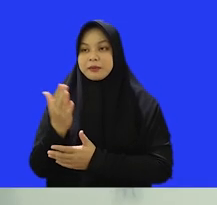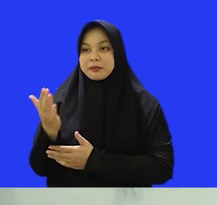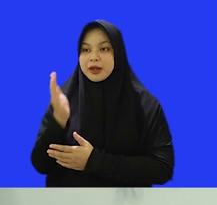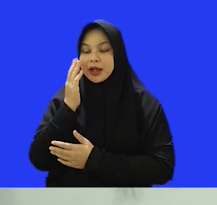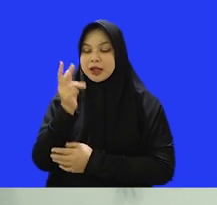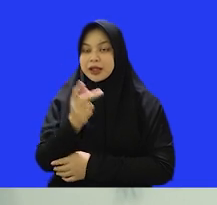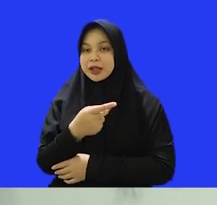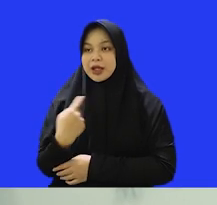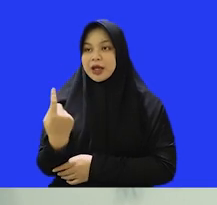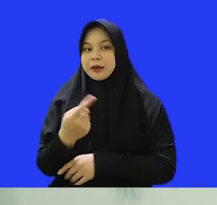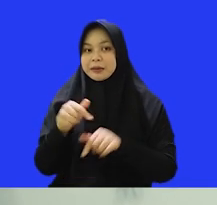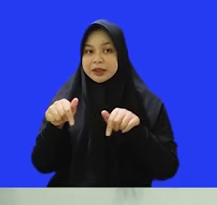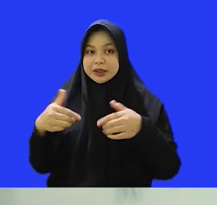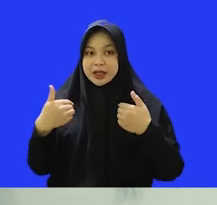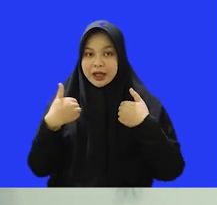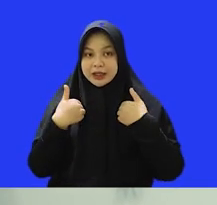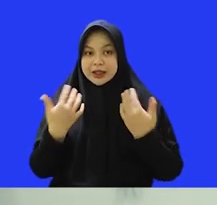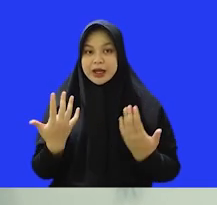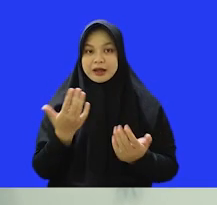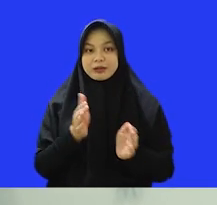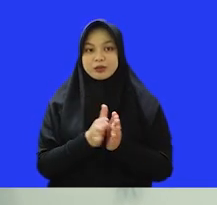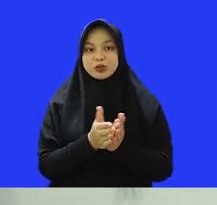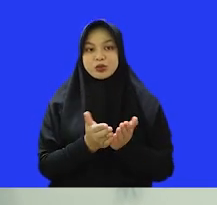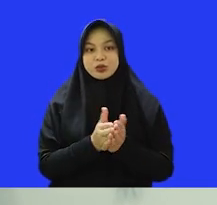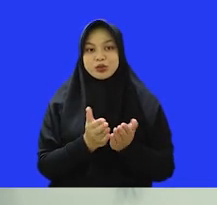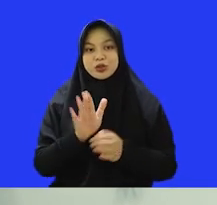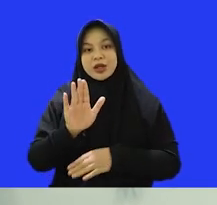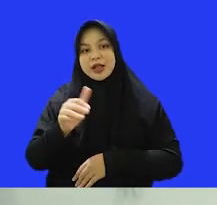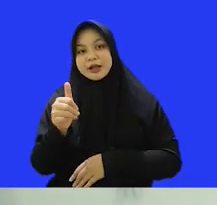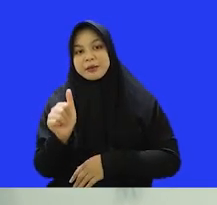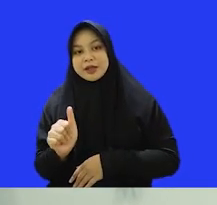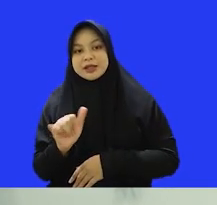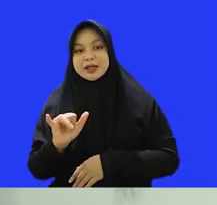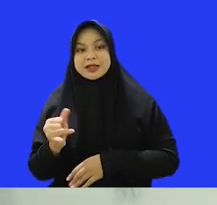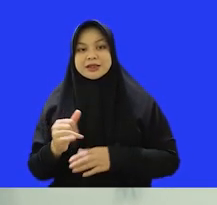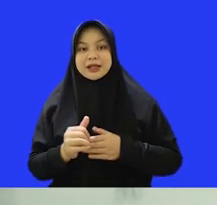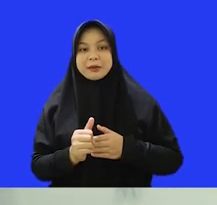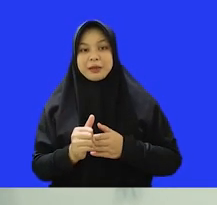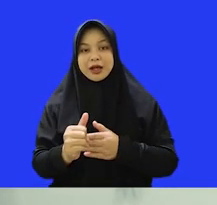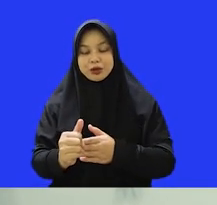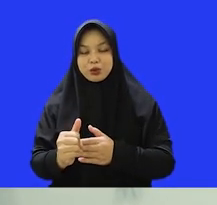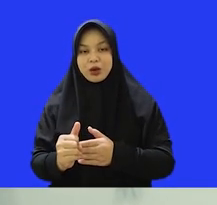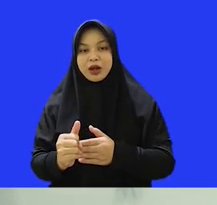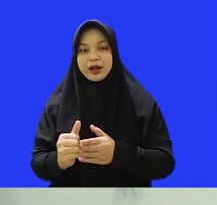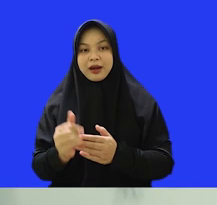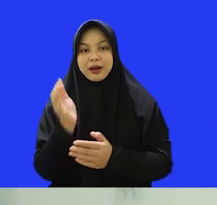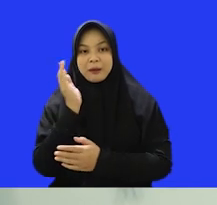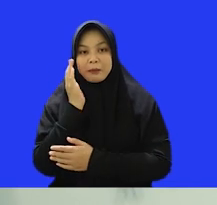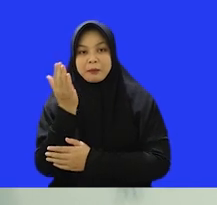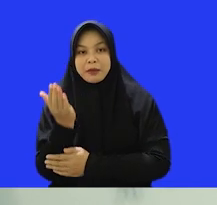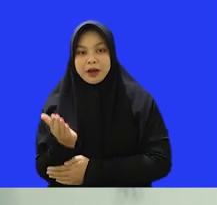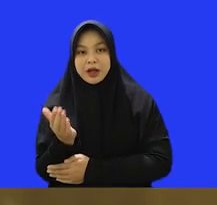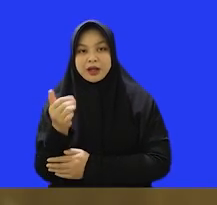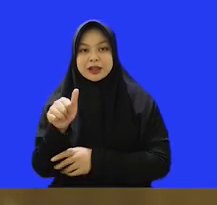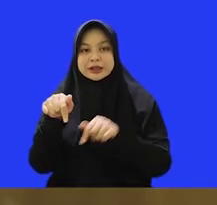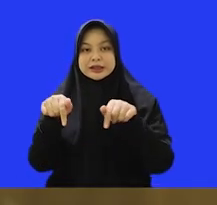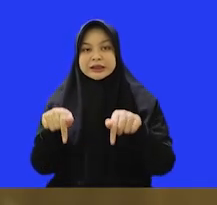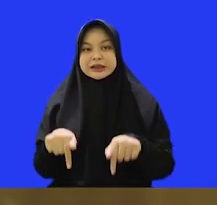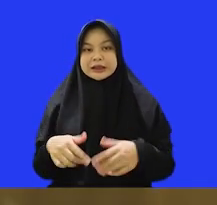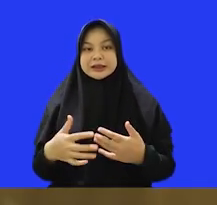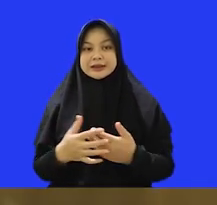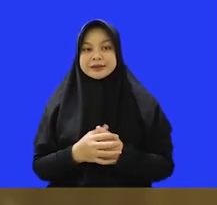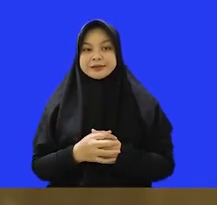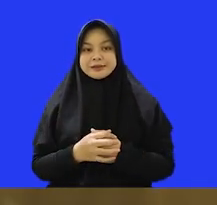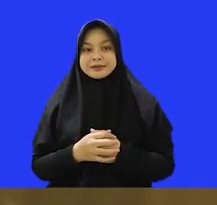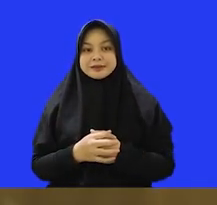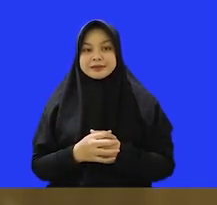Mbak, dari kami, ini ada buku yang nanti bisa jadi pegangan buat Mbak. Di